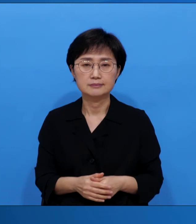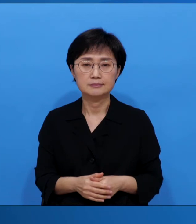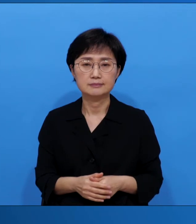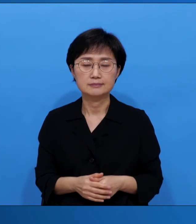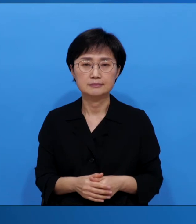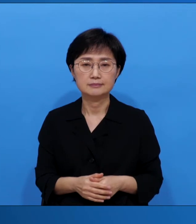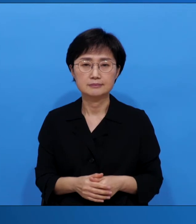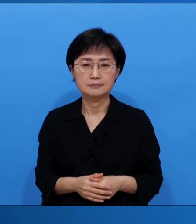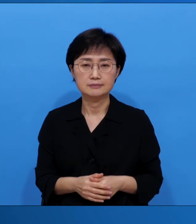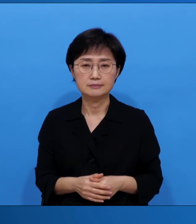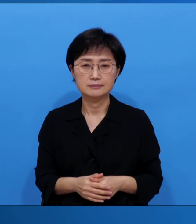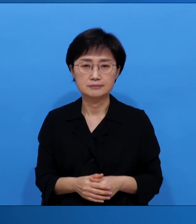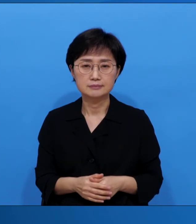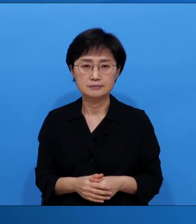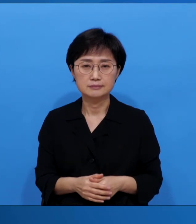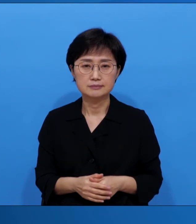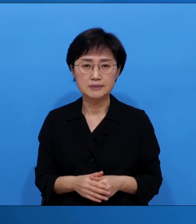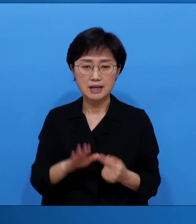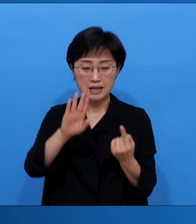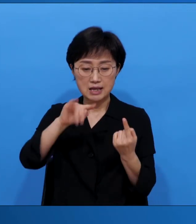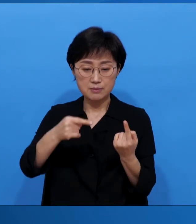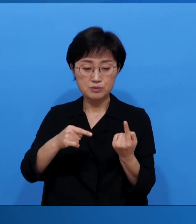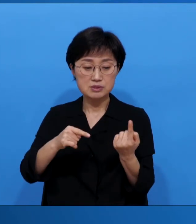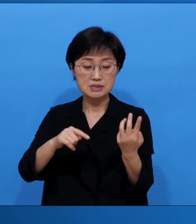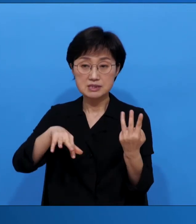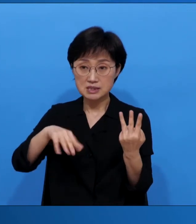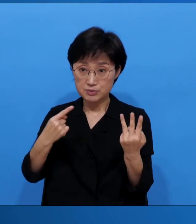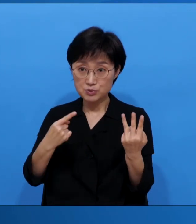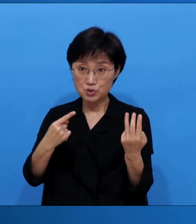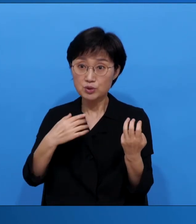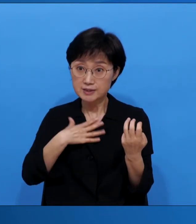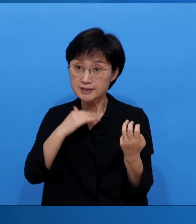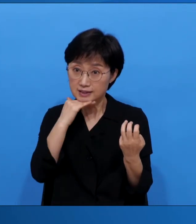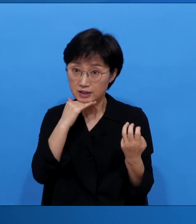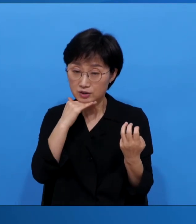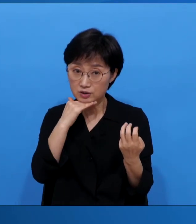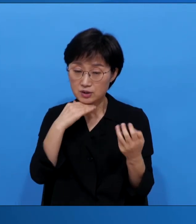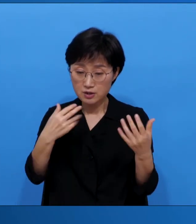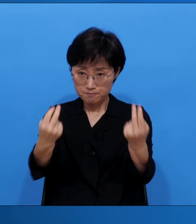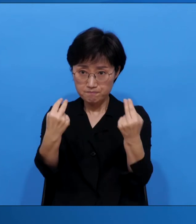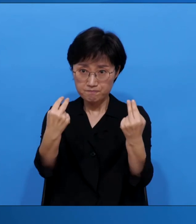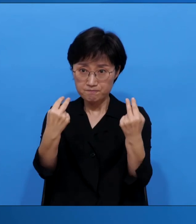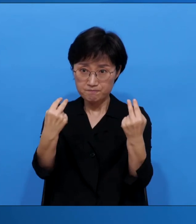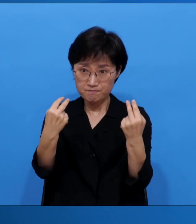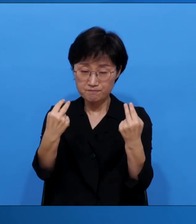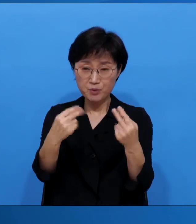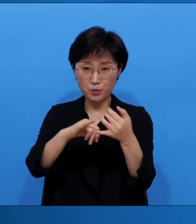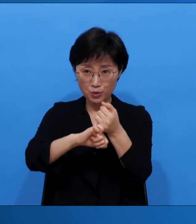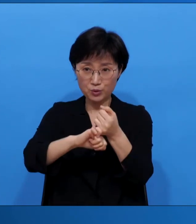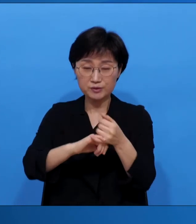여보세요? 1분 30초 안에 끝나니 잘 듣고 잘 보세요. 안 그러면 큰일 나요.